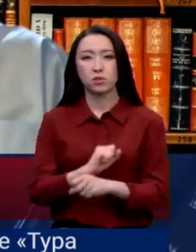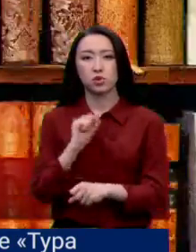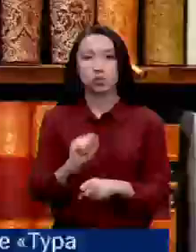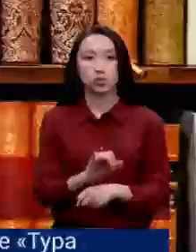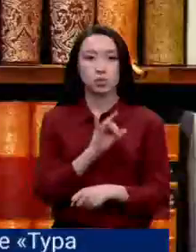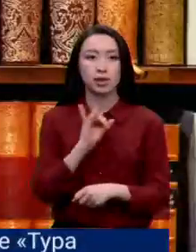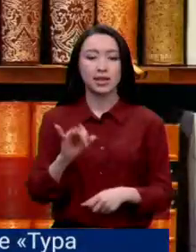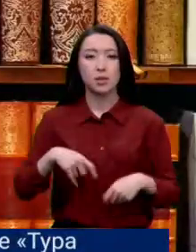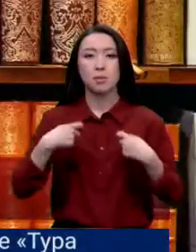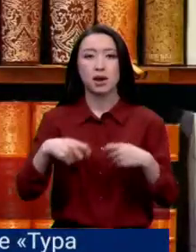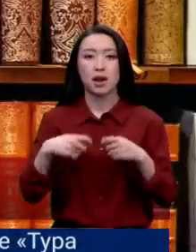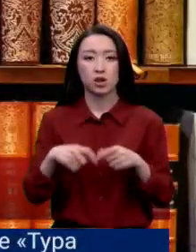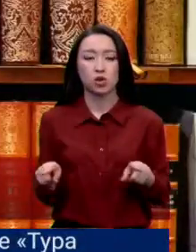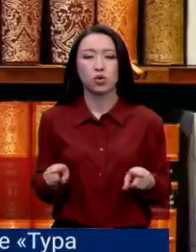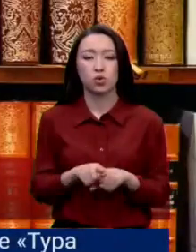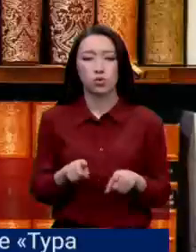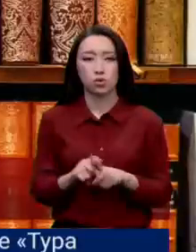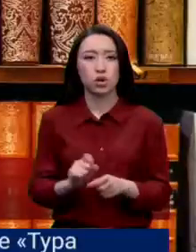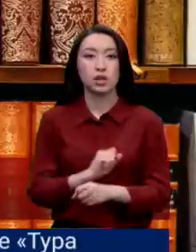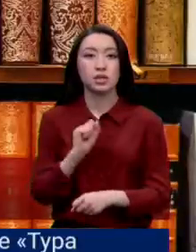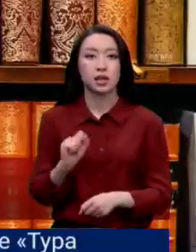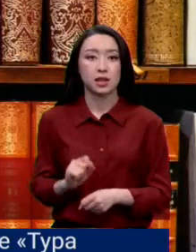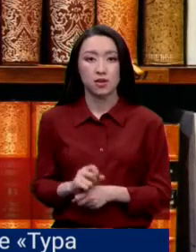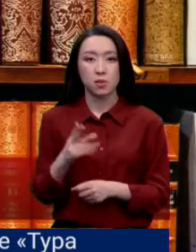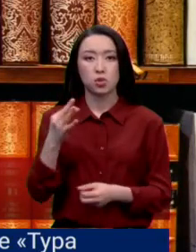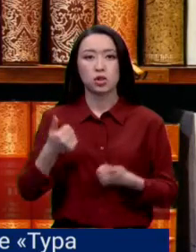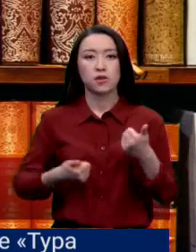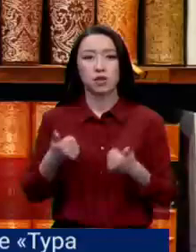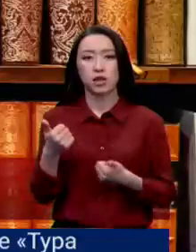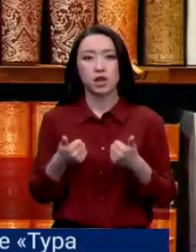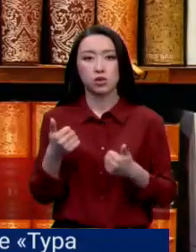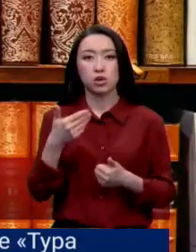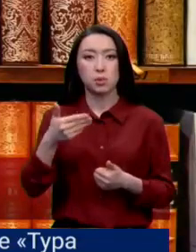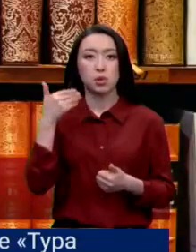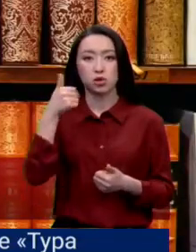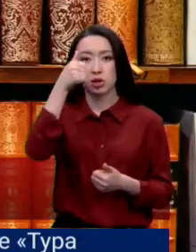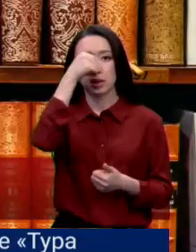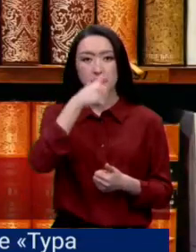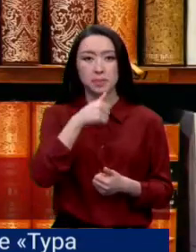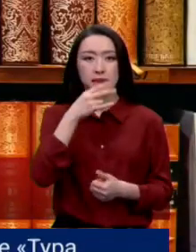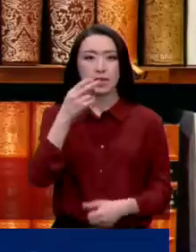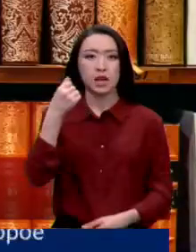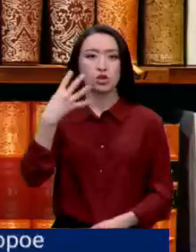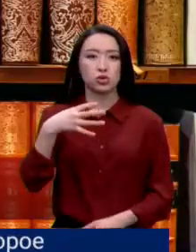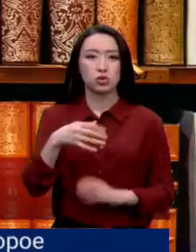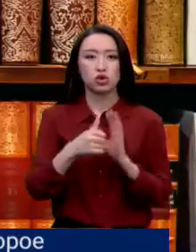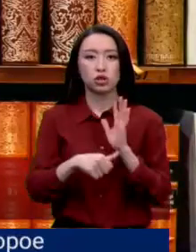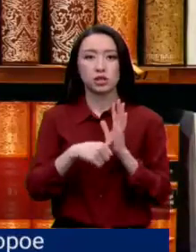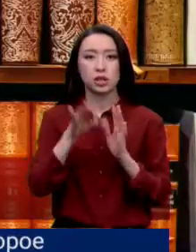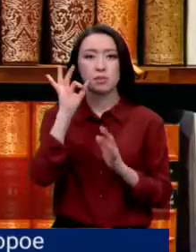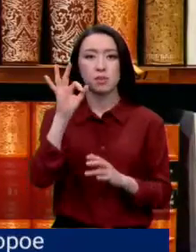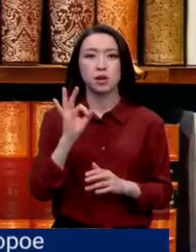и продажи практически полностью остановились. То есть по сравнению с прошлым месяцем там на